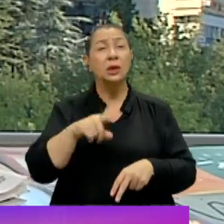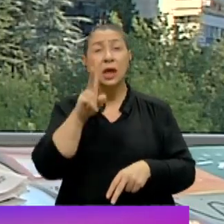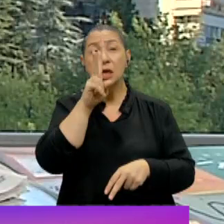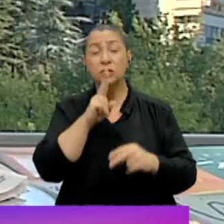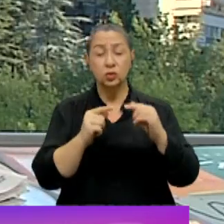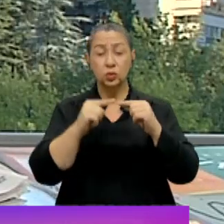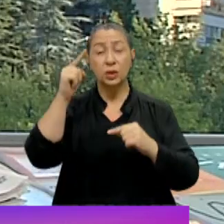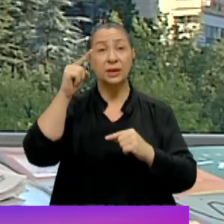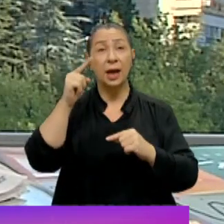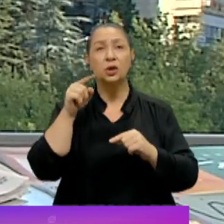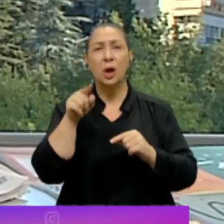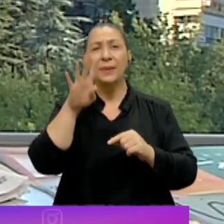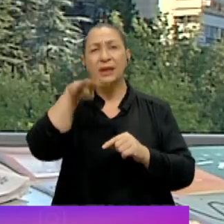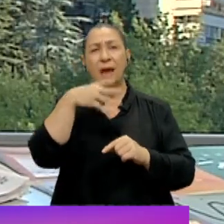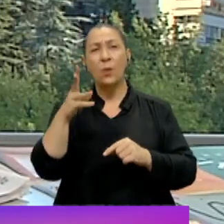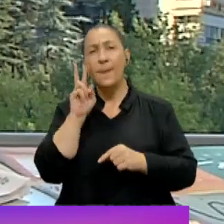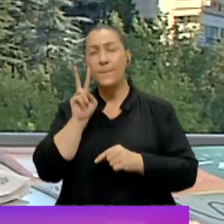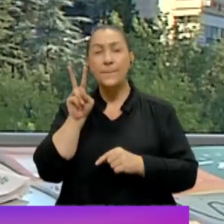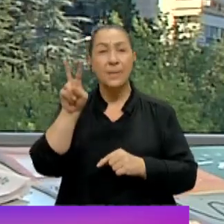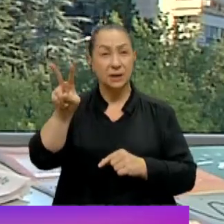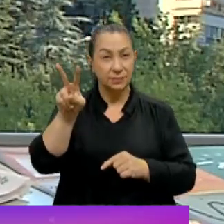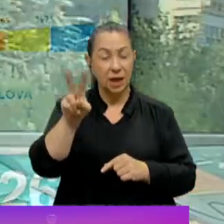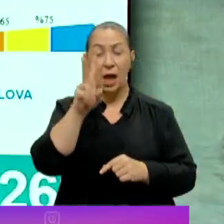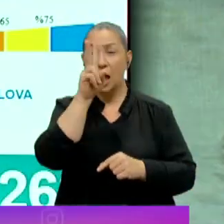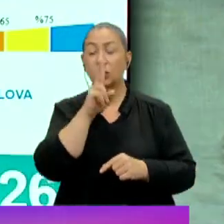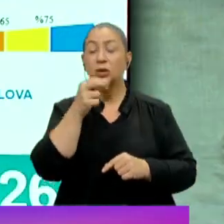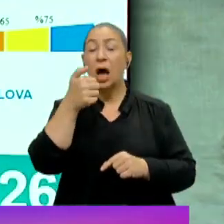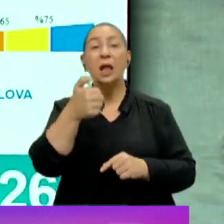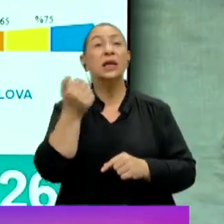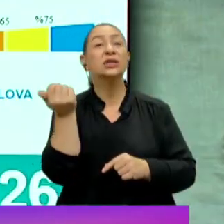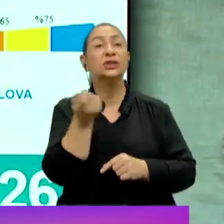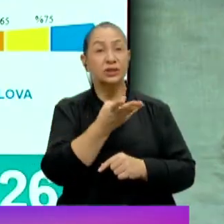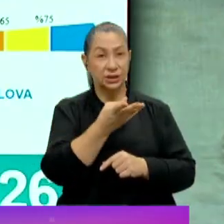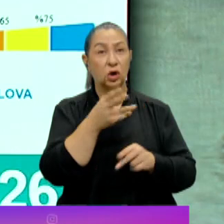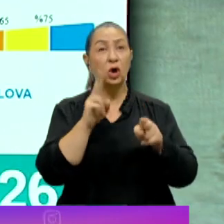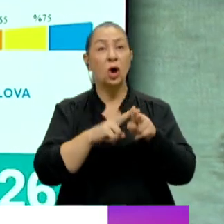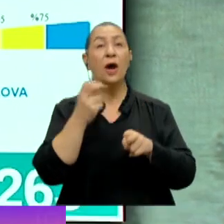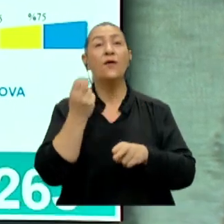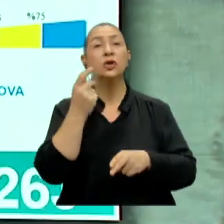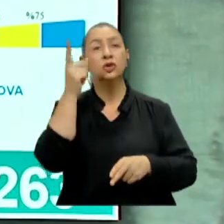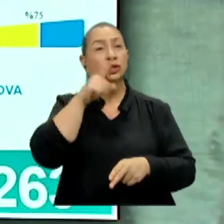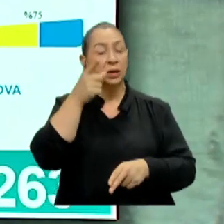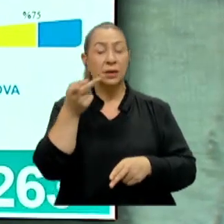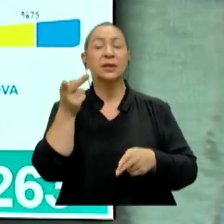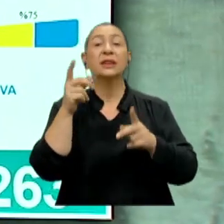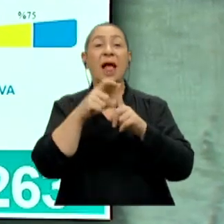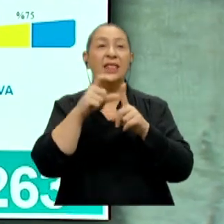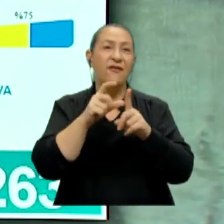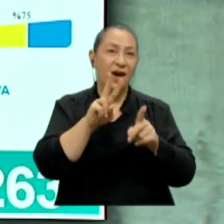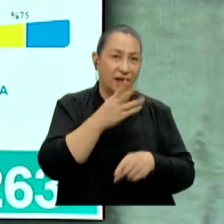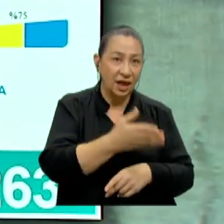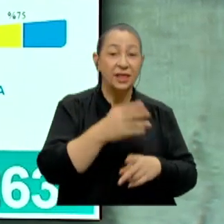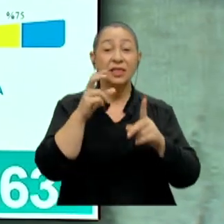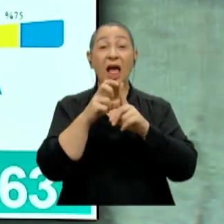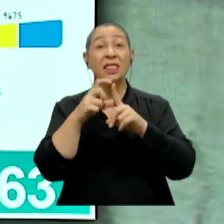200'ün üzerinde. Şöyle bir tabloya baktığımızda 206 kişinin koronavirüs nedeniyle işte Delta varyantı, Delta